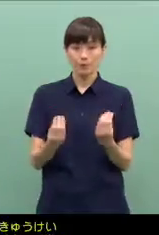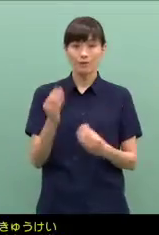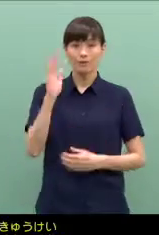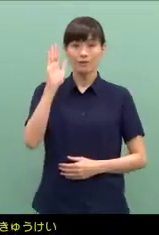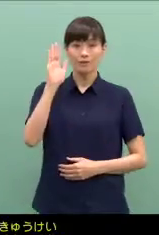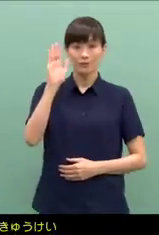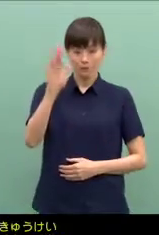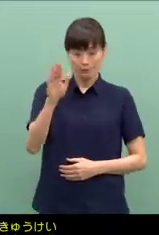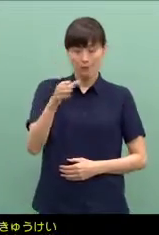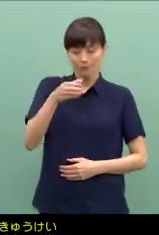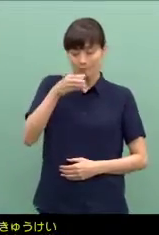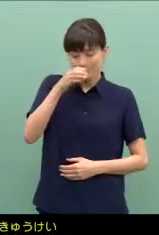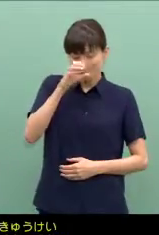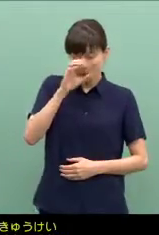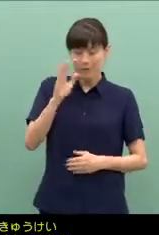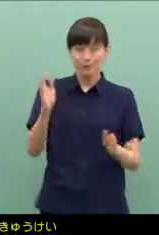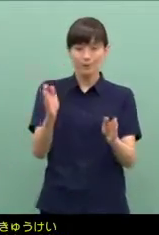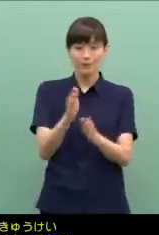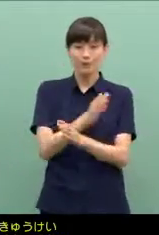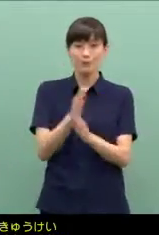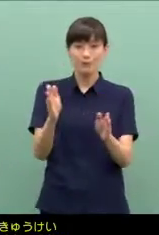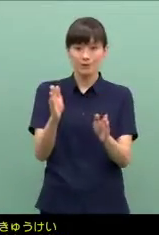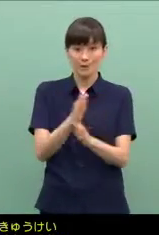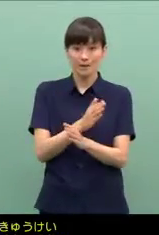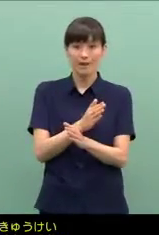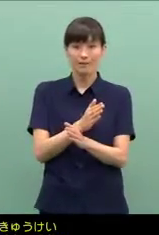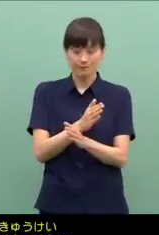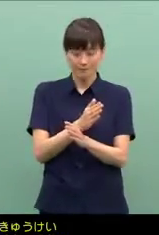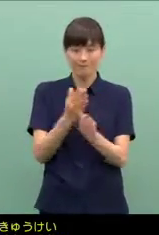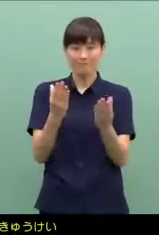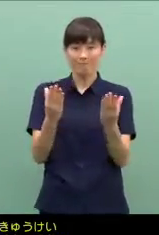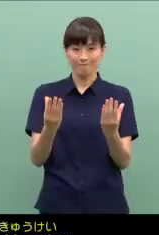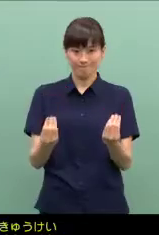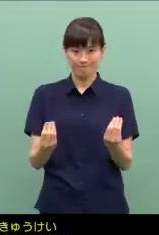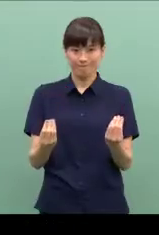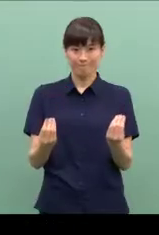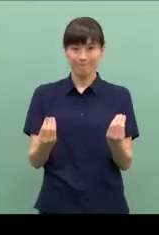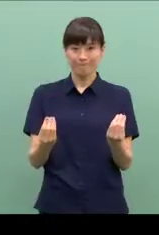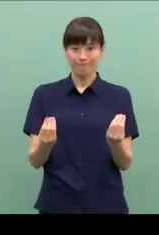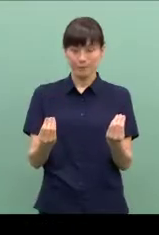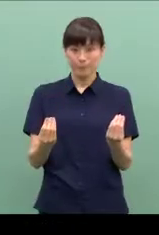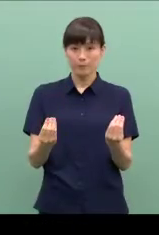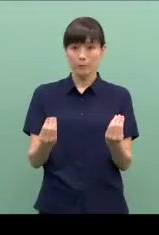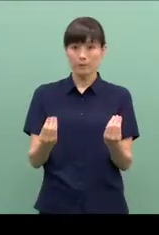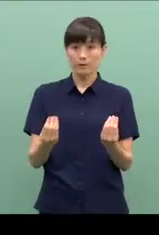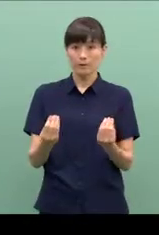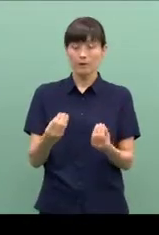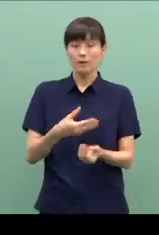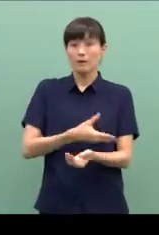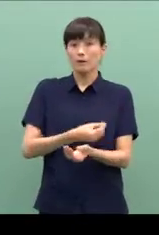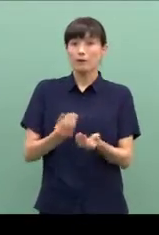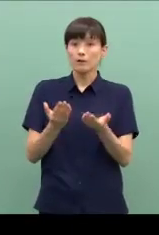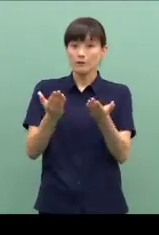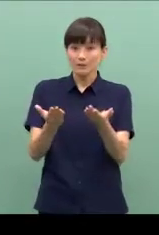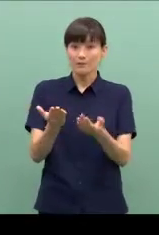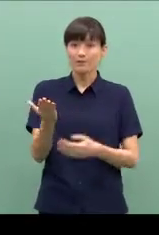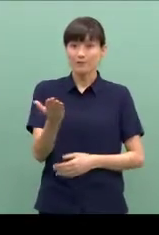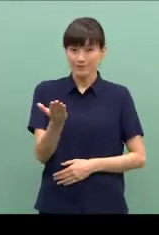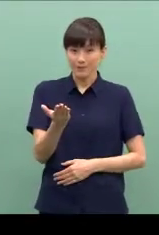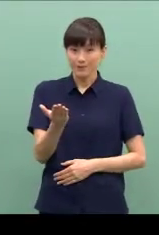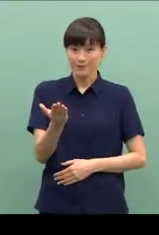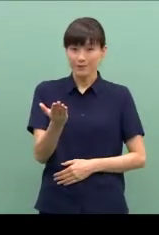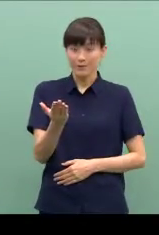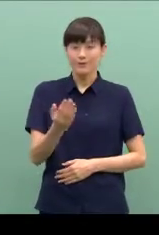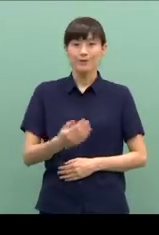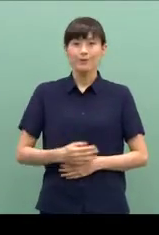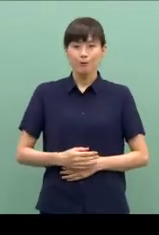採血後は十分に水分を取って休憩し終了です。田中さん、献血をしてみてどうでし